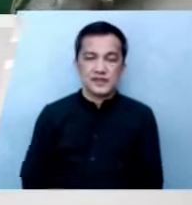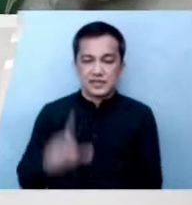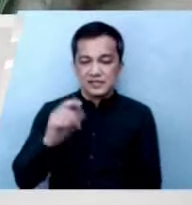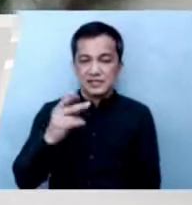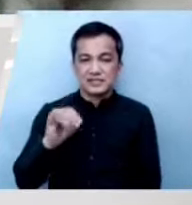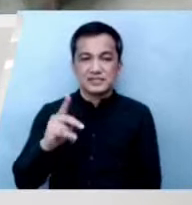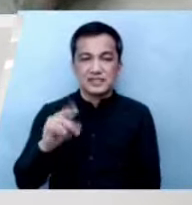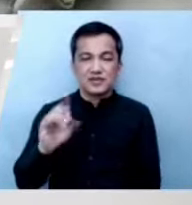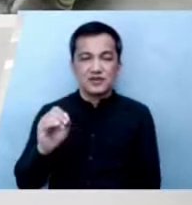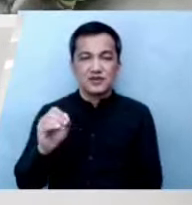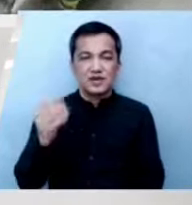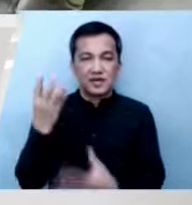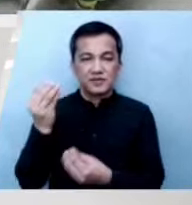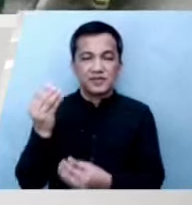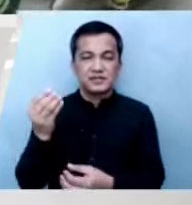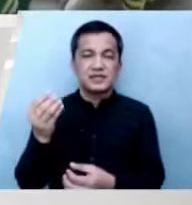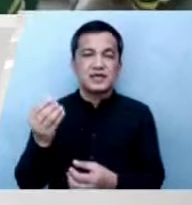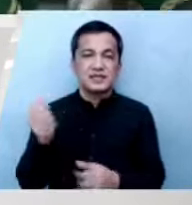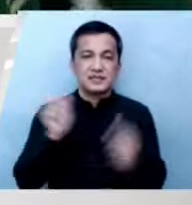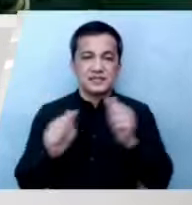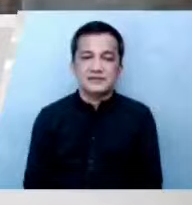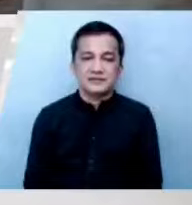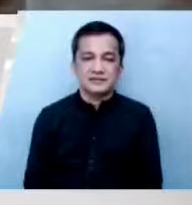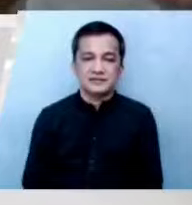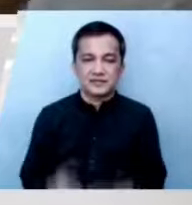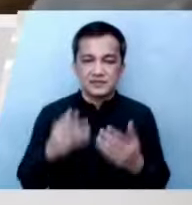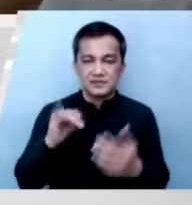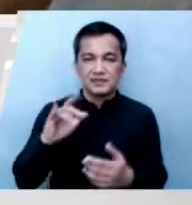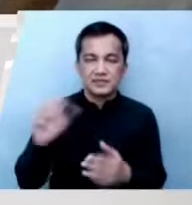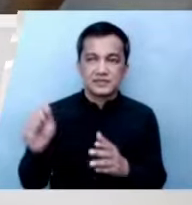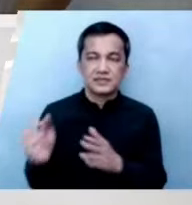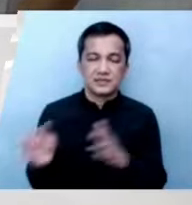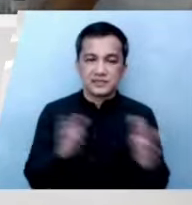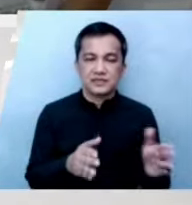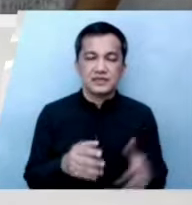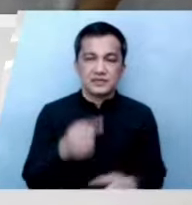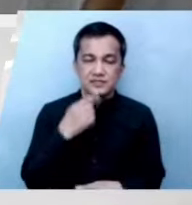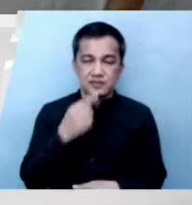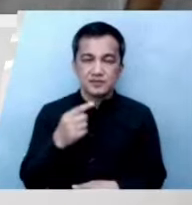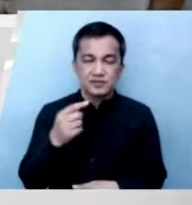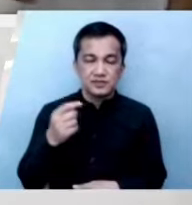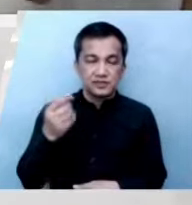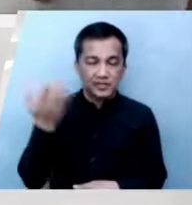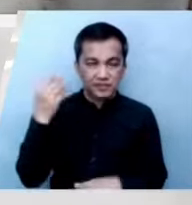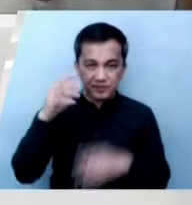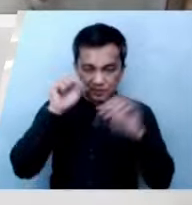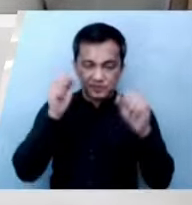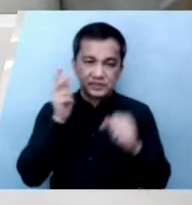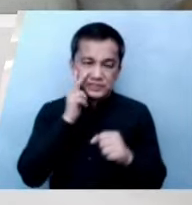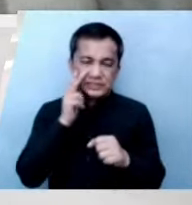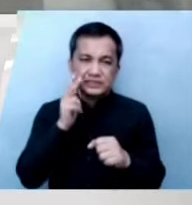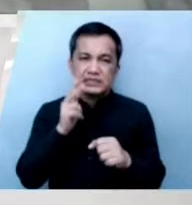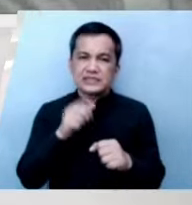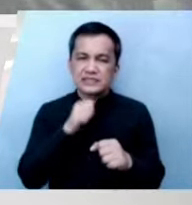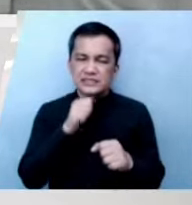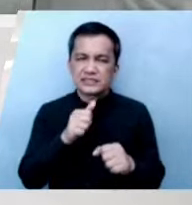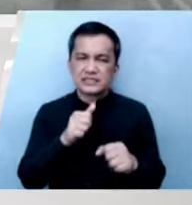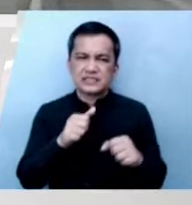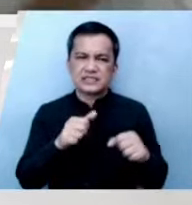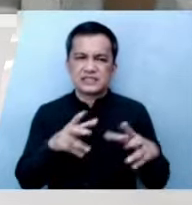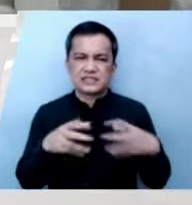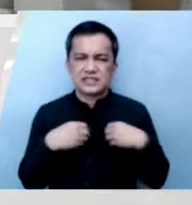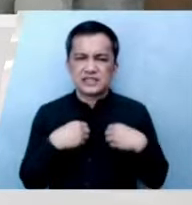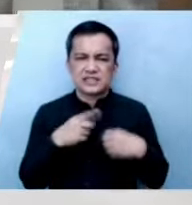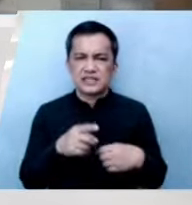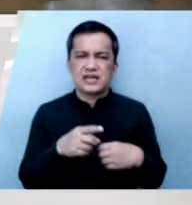sa showbiz happening. Muling ginit ni dating Pangulong Rodrigo Duterte na hindi niya kinikilala ang jurisdiction ng International